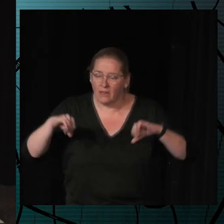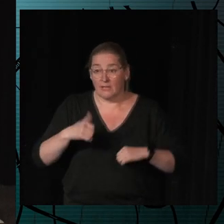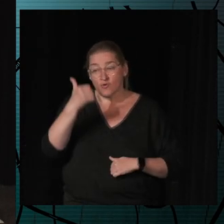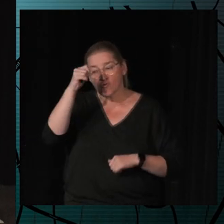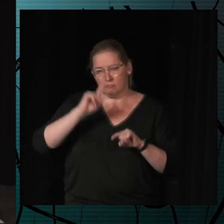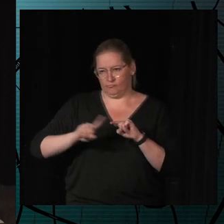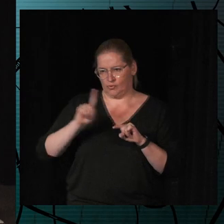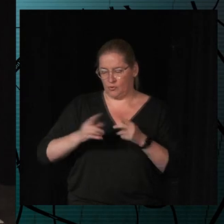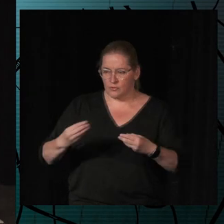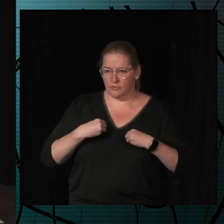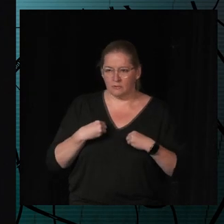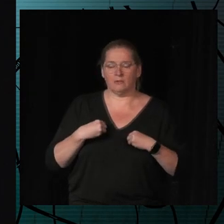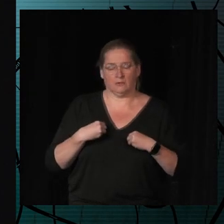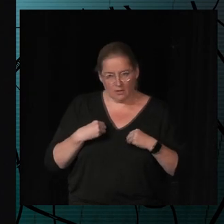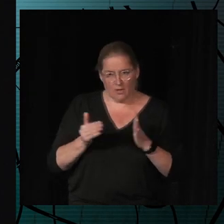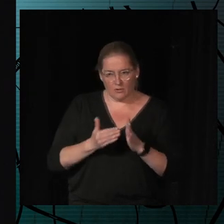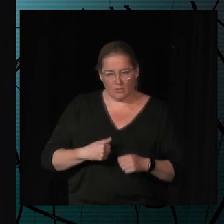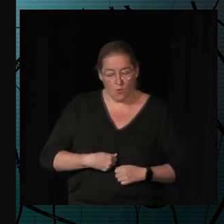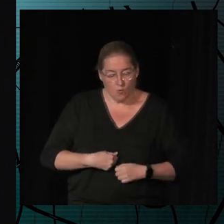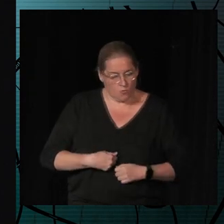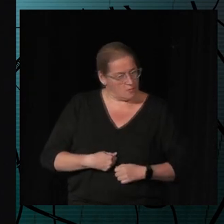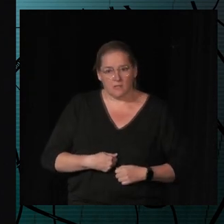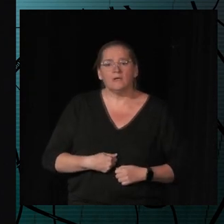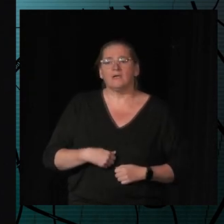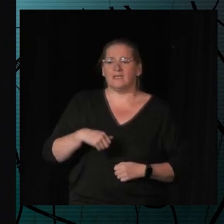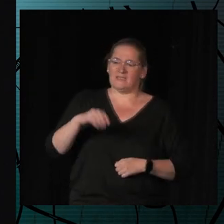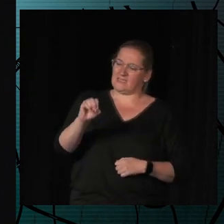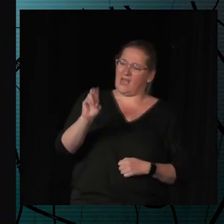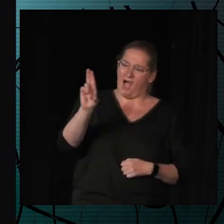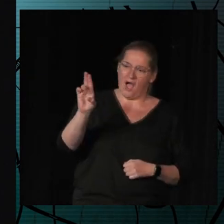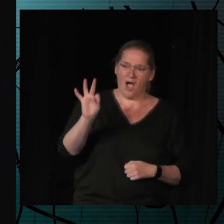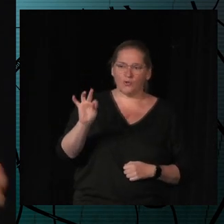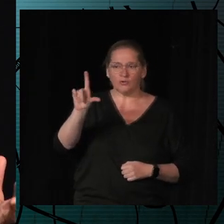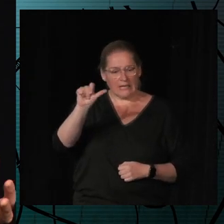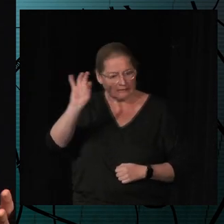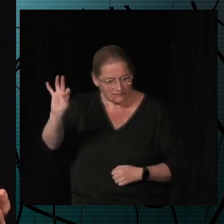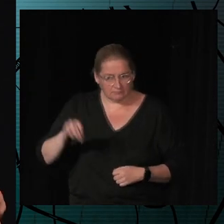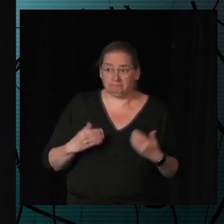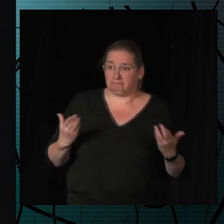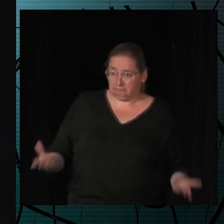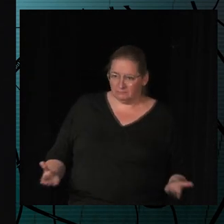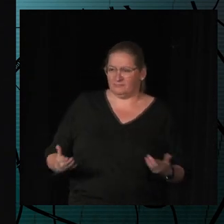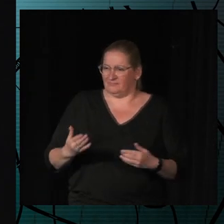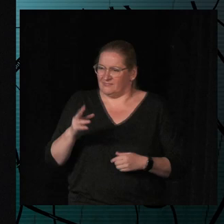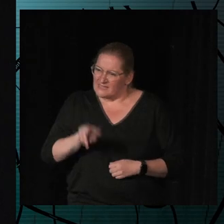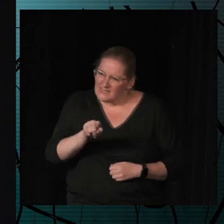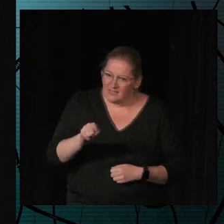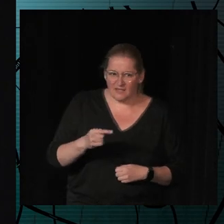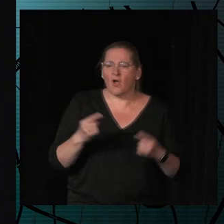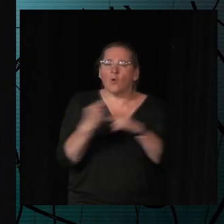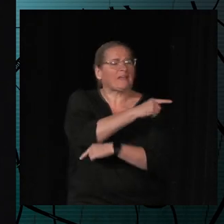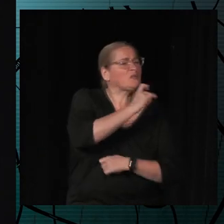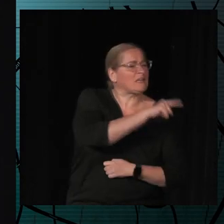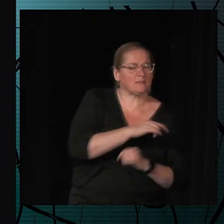franchise qui continue de de mettre mal c'est la franchise outlast et là on est vraiment aux antipodes de ce que raconte Patrick avec la finesse de English